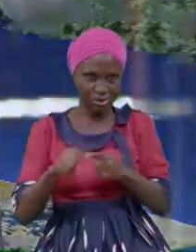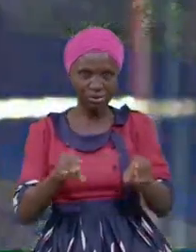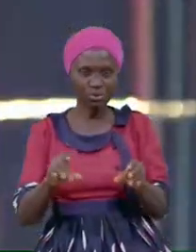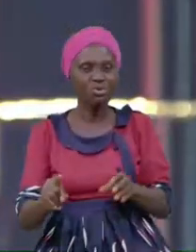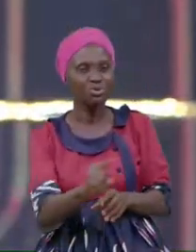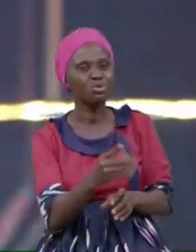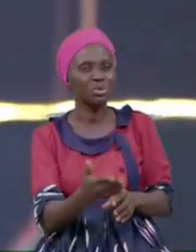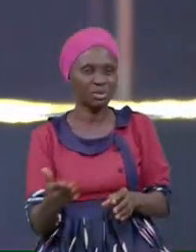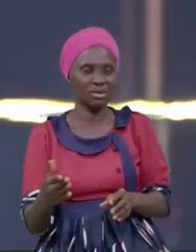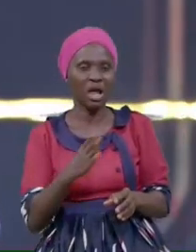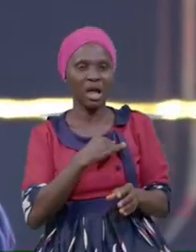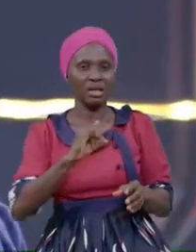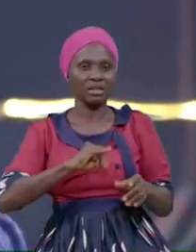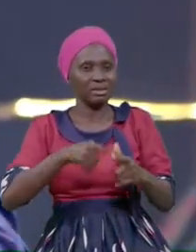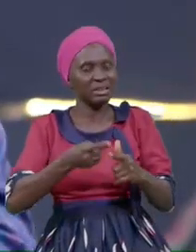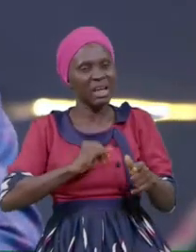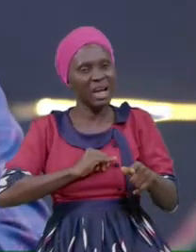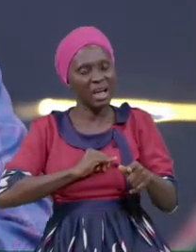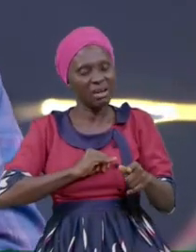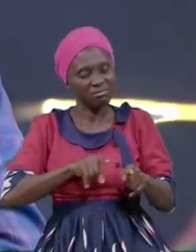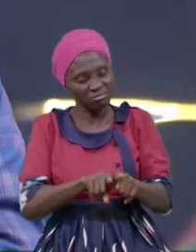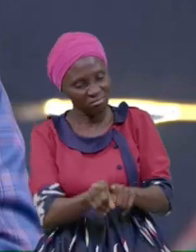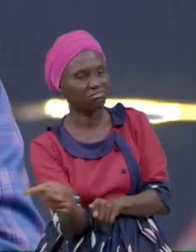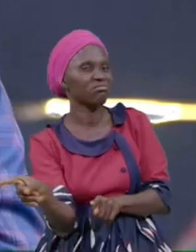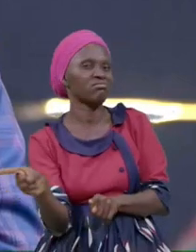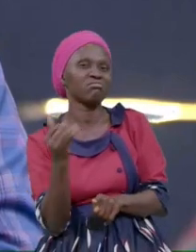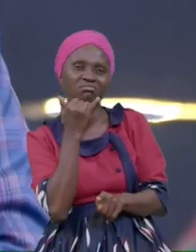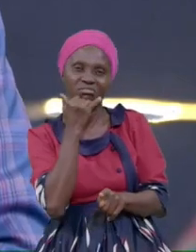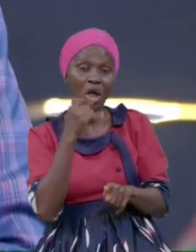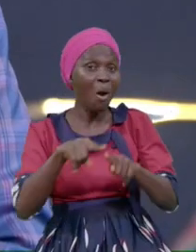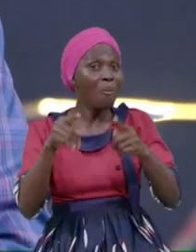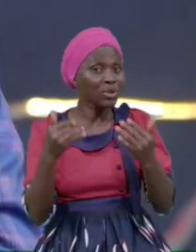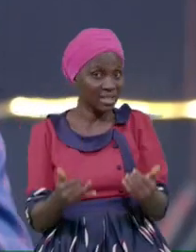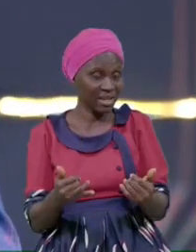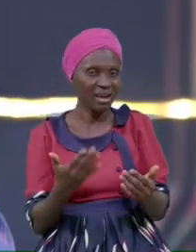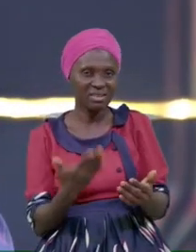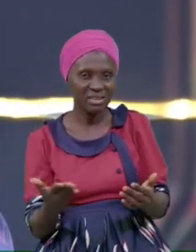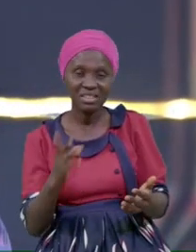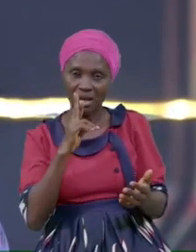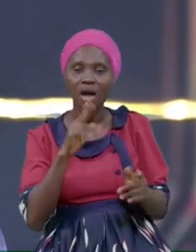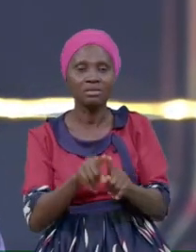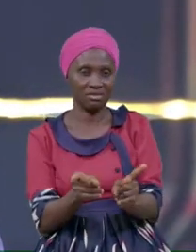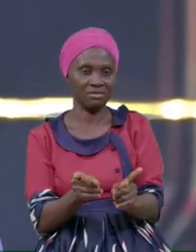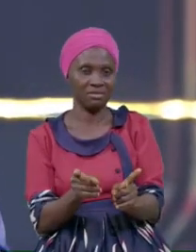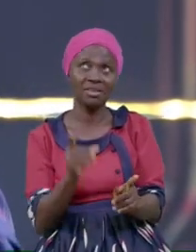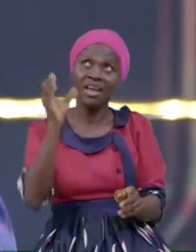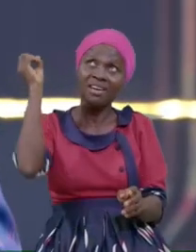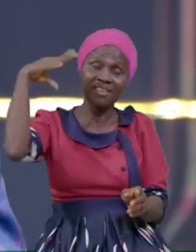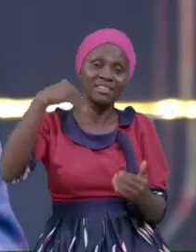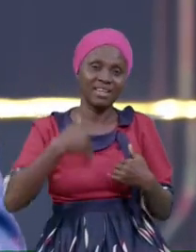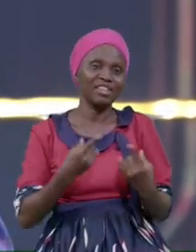choses. Et je m'étais égaré. Mais maintenant, les choses sont différentes maintenant. La grâce est